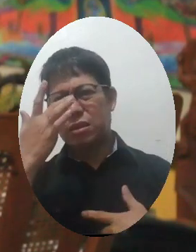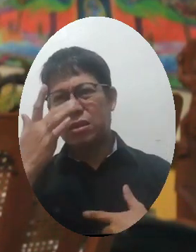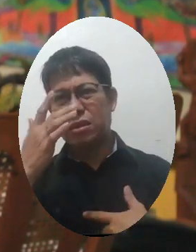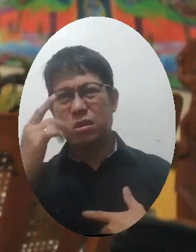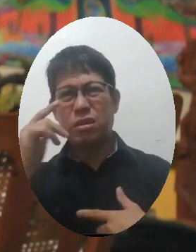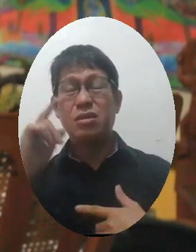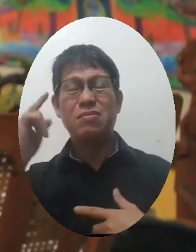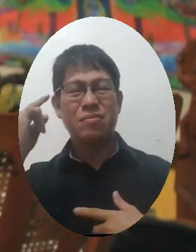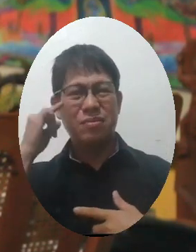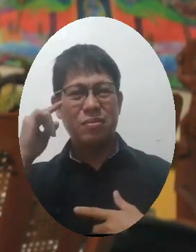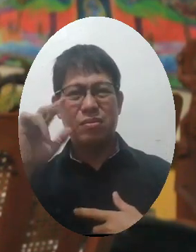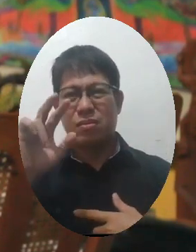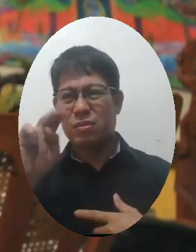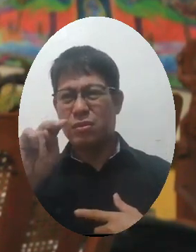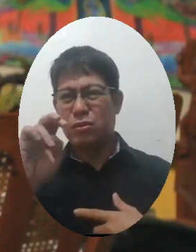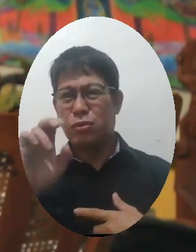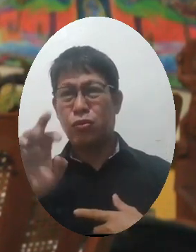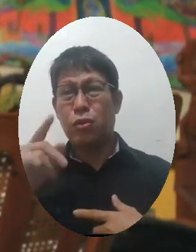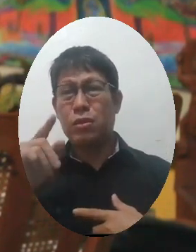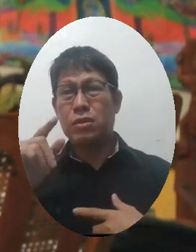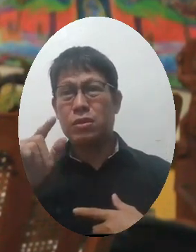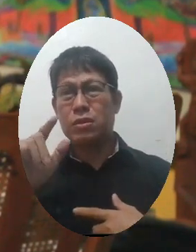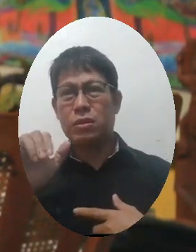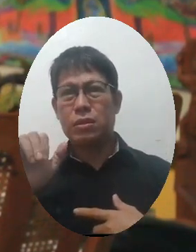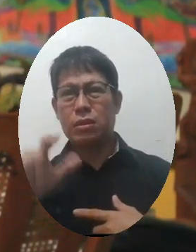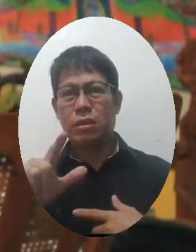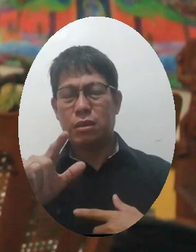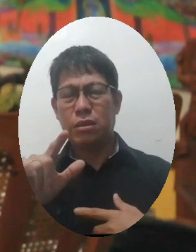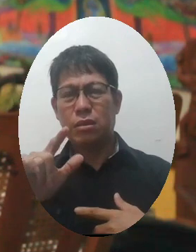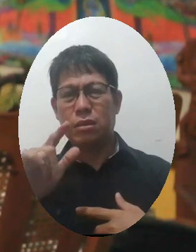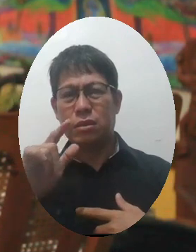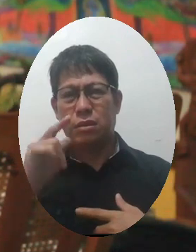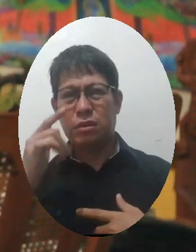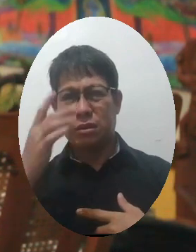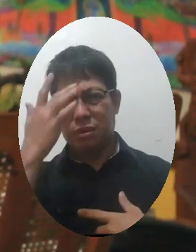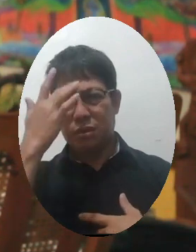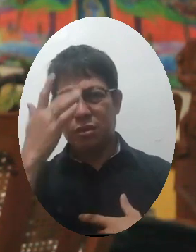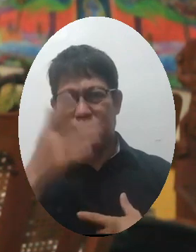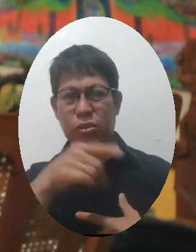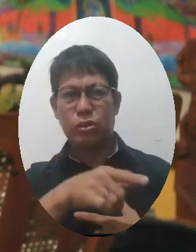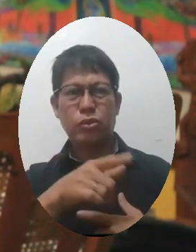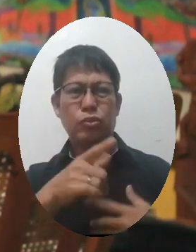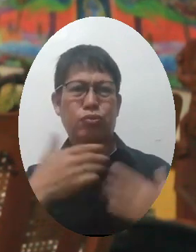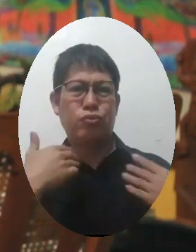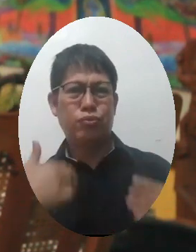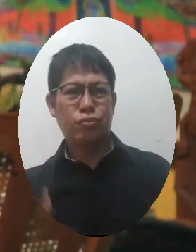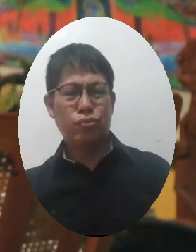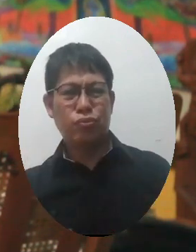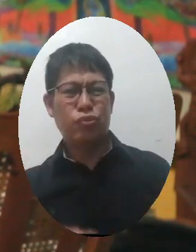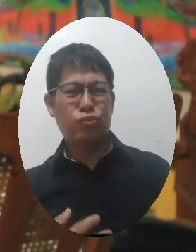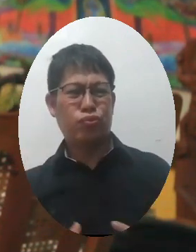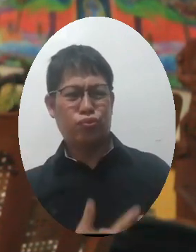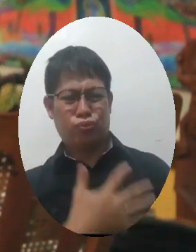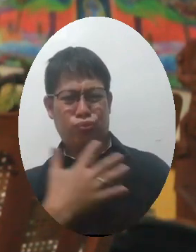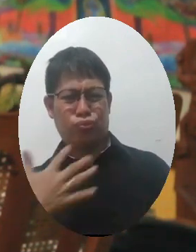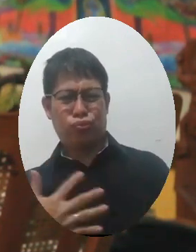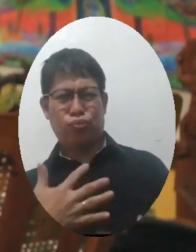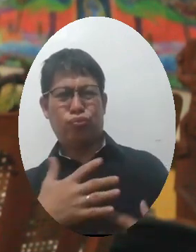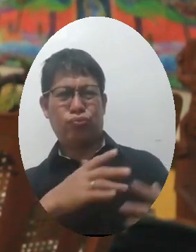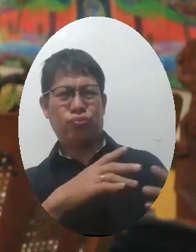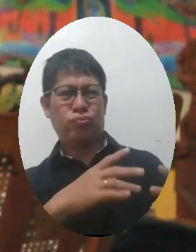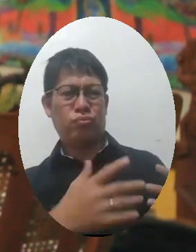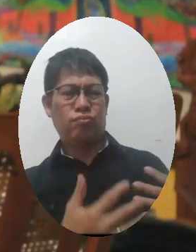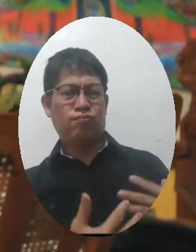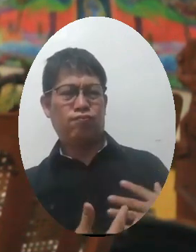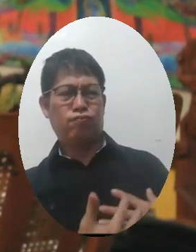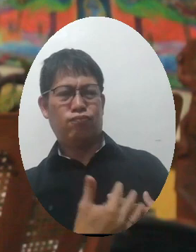bihirang neurological disorder. Dito, ang immune system ng katawan ay nagkakamali at umaatake sa mga